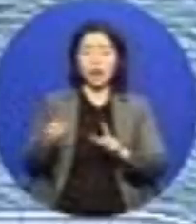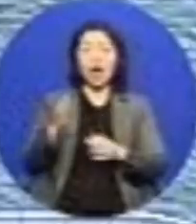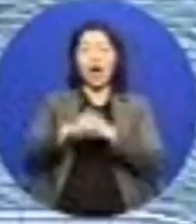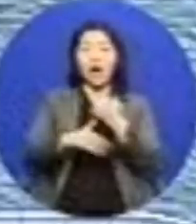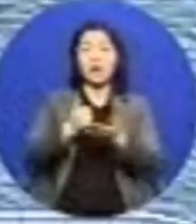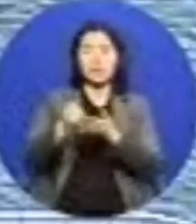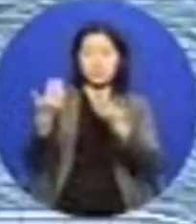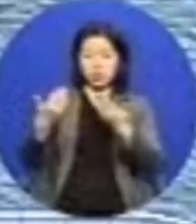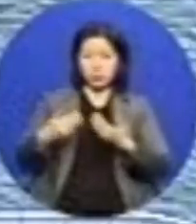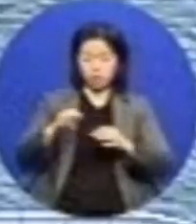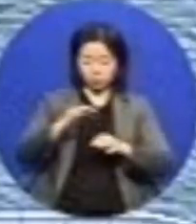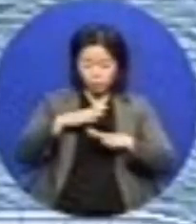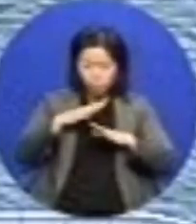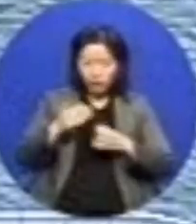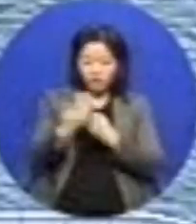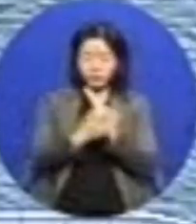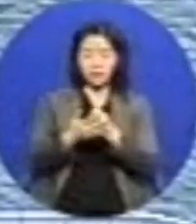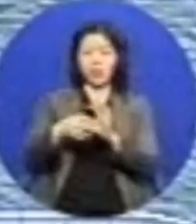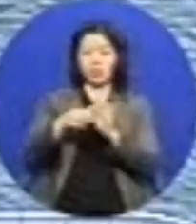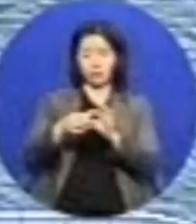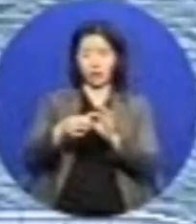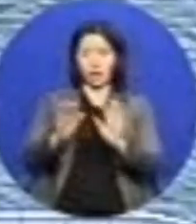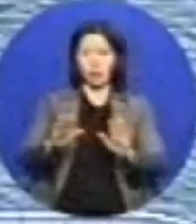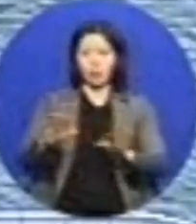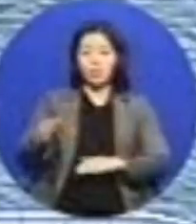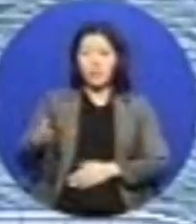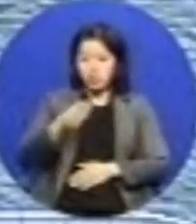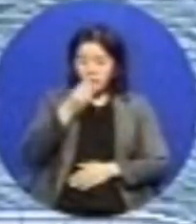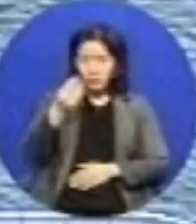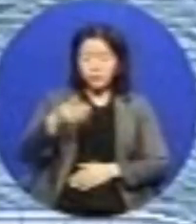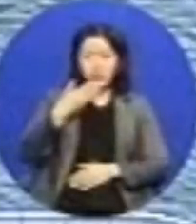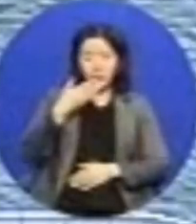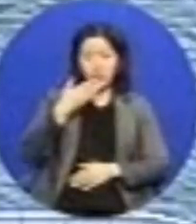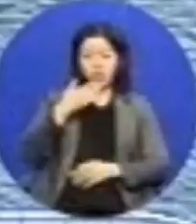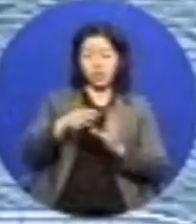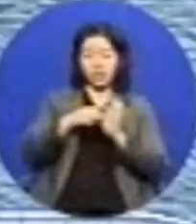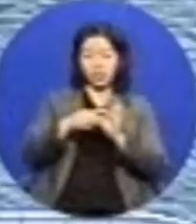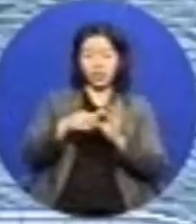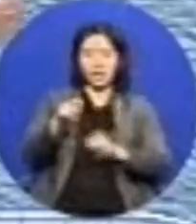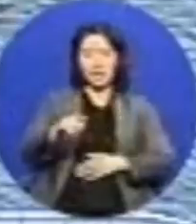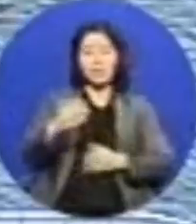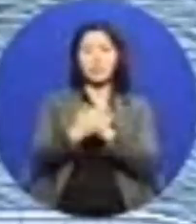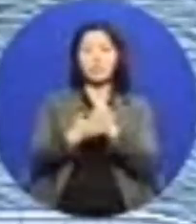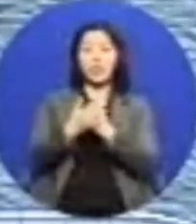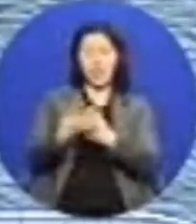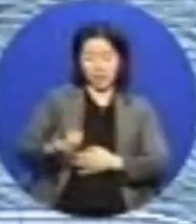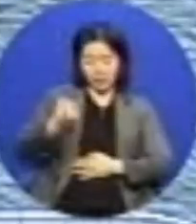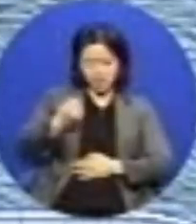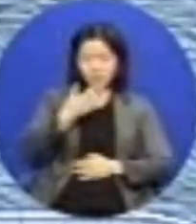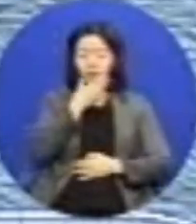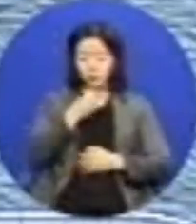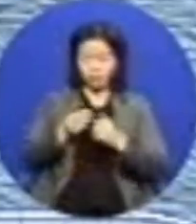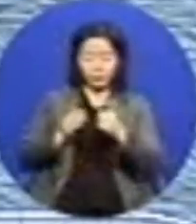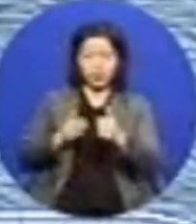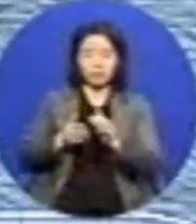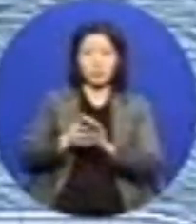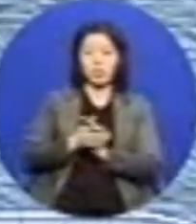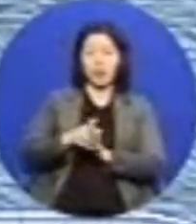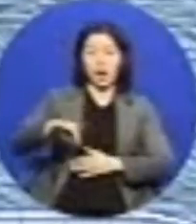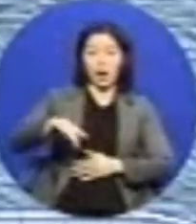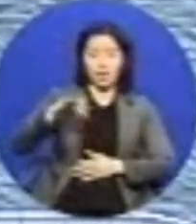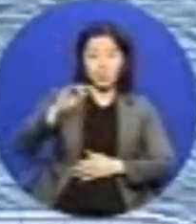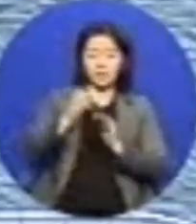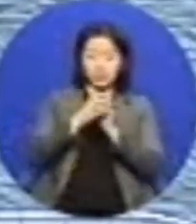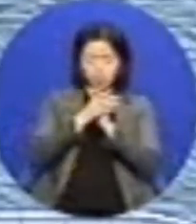놀라운 통로입니다 오늘 성찰을 통해 여러분이 이 우뇌를 누 지식의 되기를 축복합니다 먼저 기도를